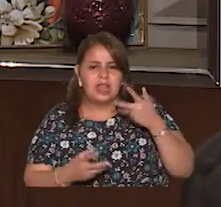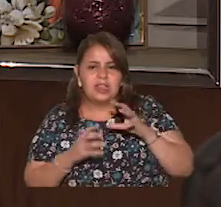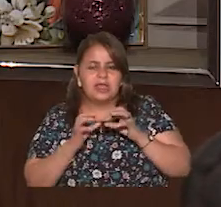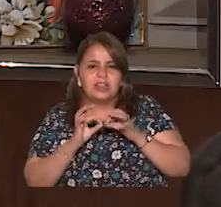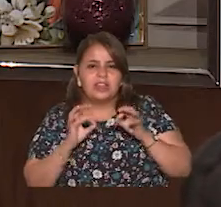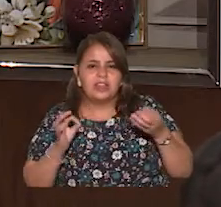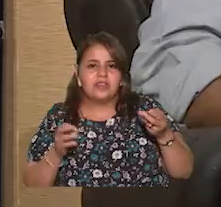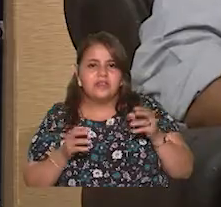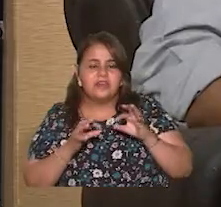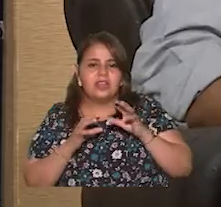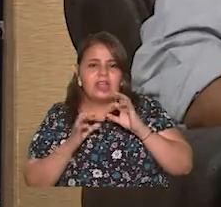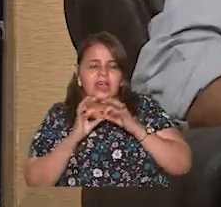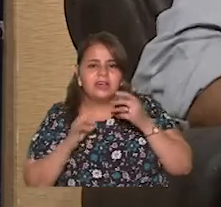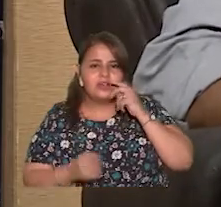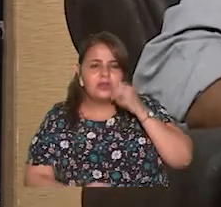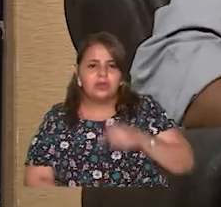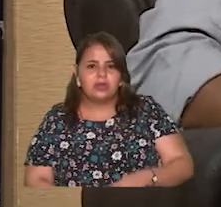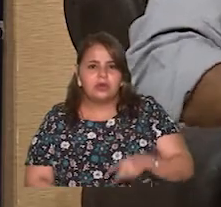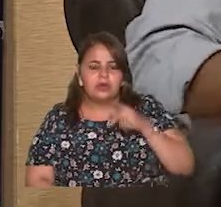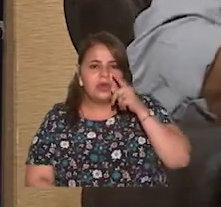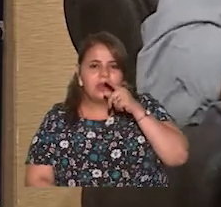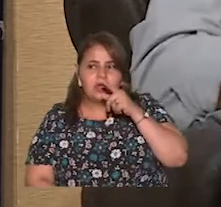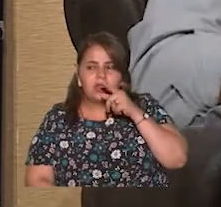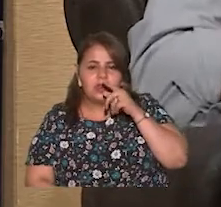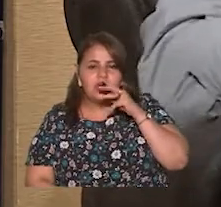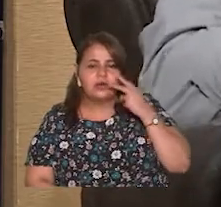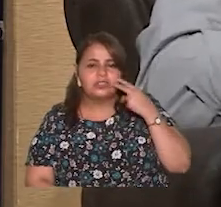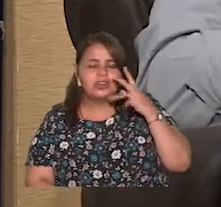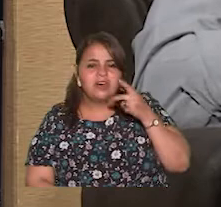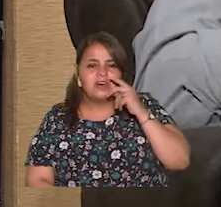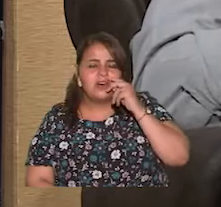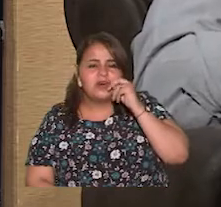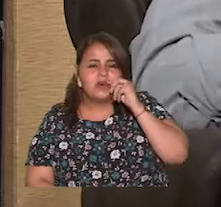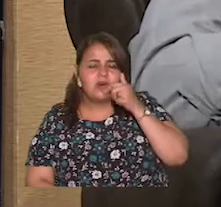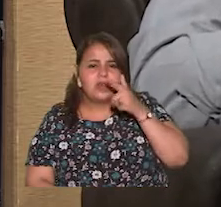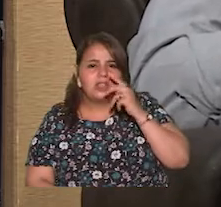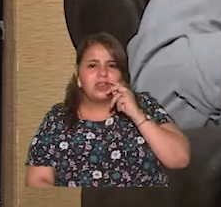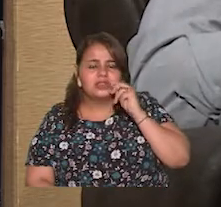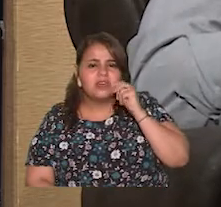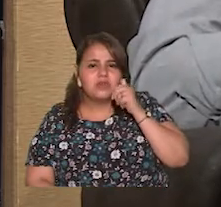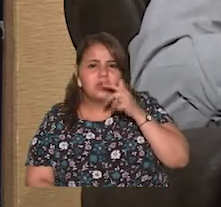رجولة. أنا شايف إن كلمة رجل أو تعريف الرجولة